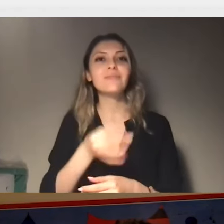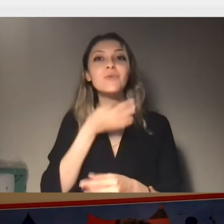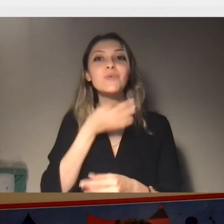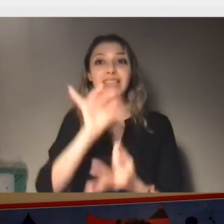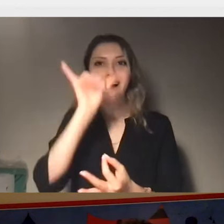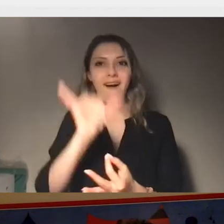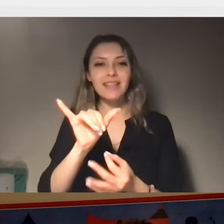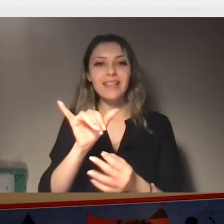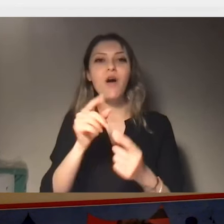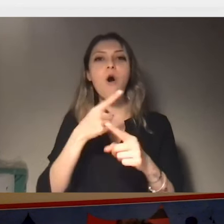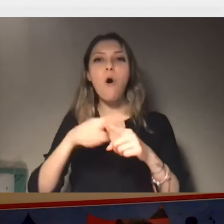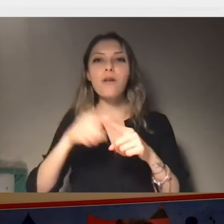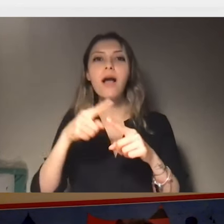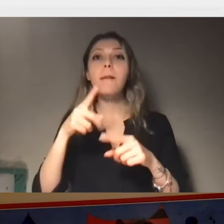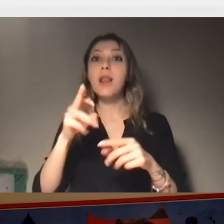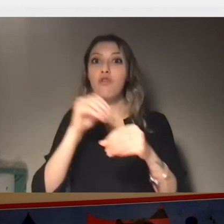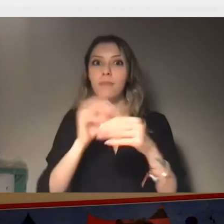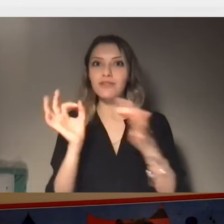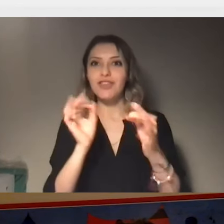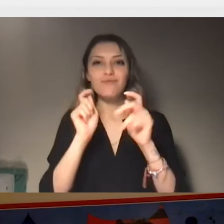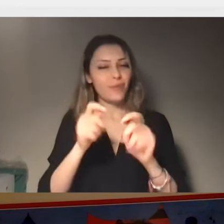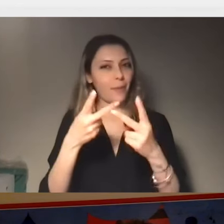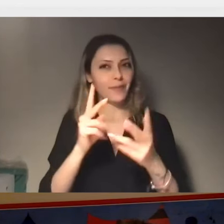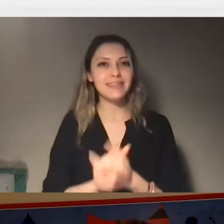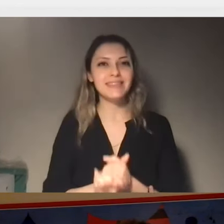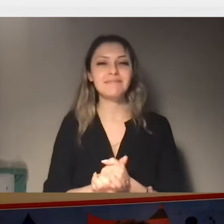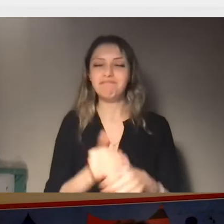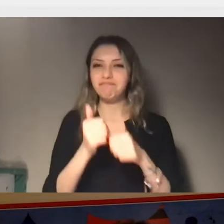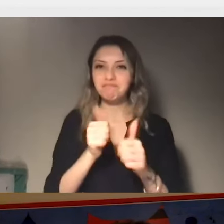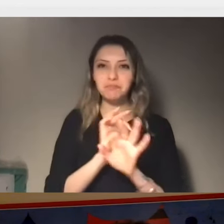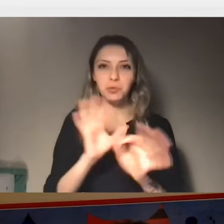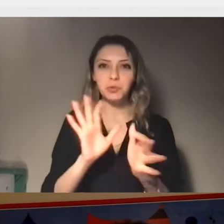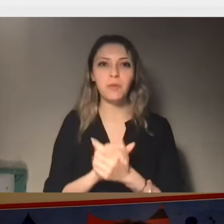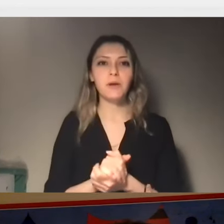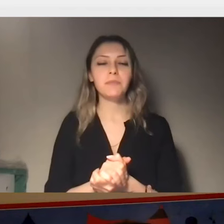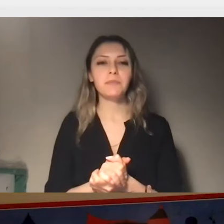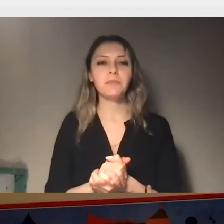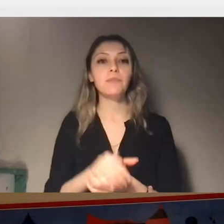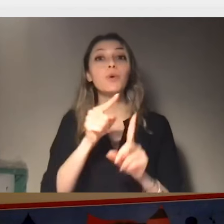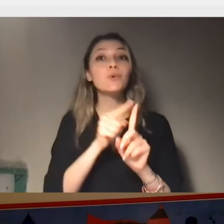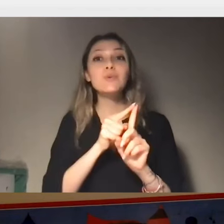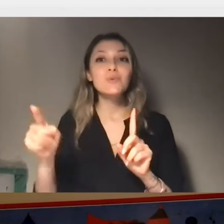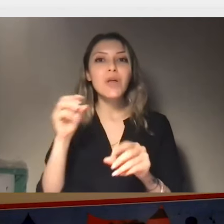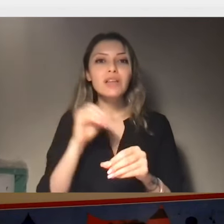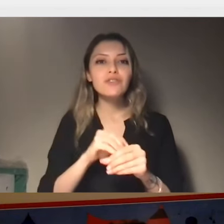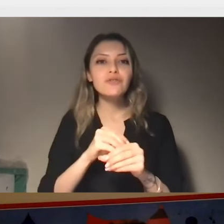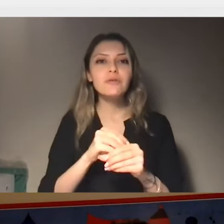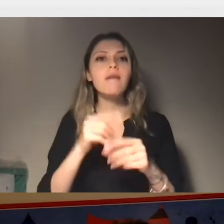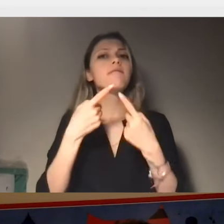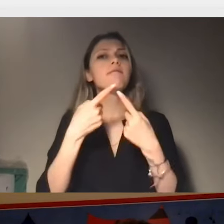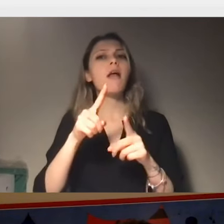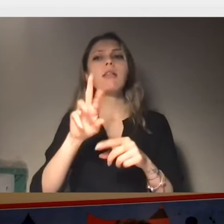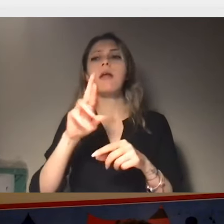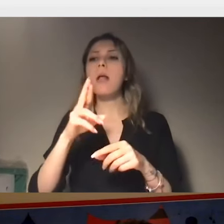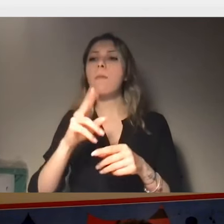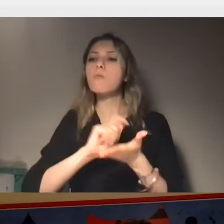platformuyla iletişime geçin diyebiliriz sanıyorum. Tabii ki. Yine bu süreçle ilgili ayrı raporda yazmak isterseniz,